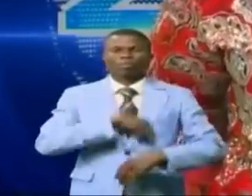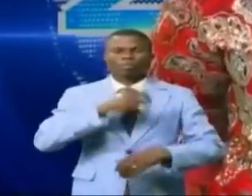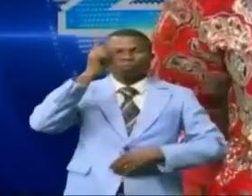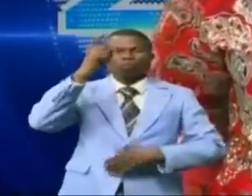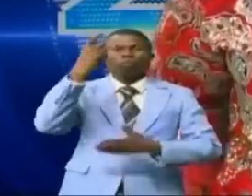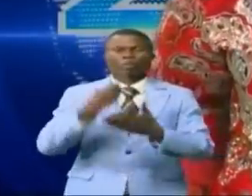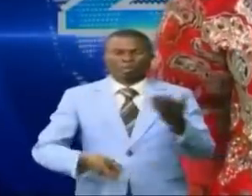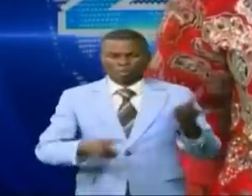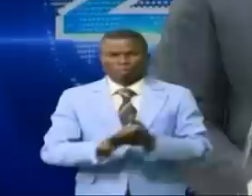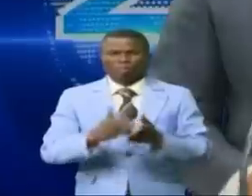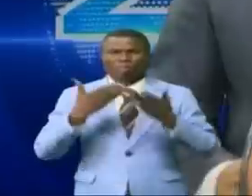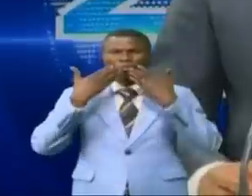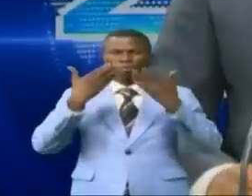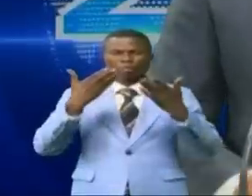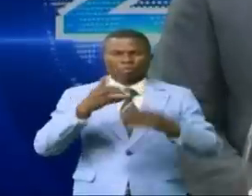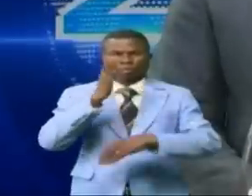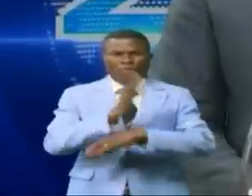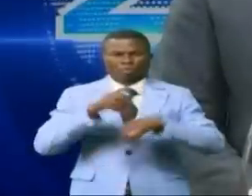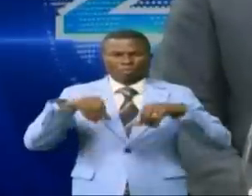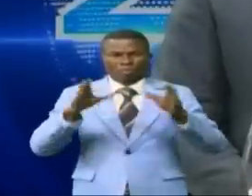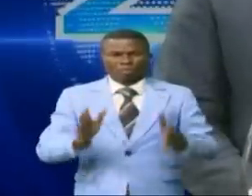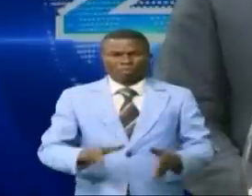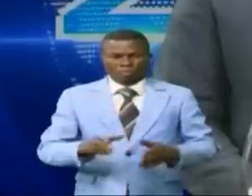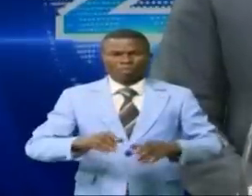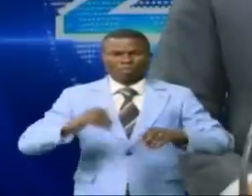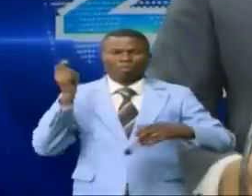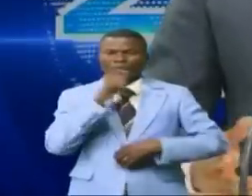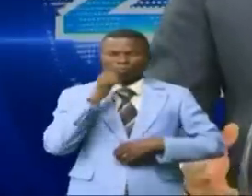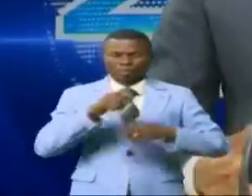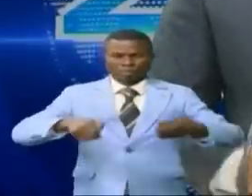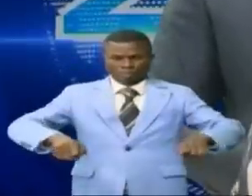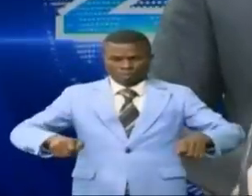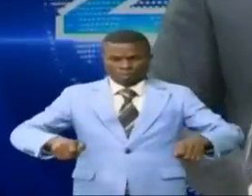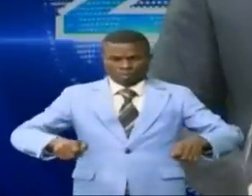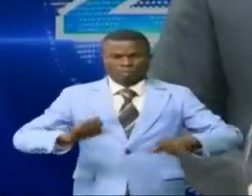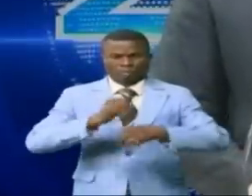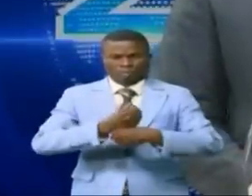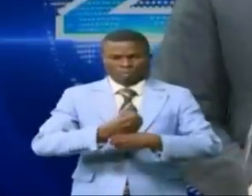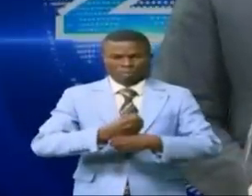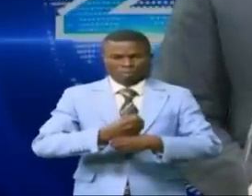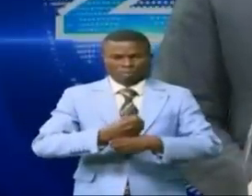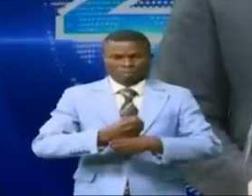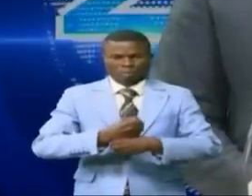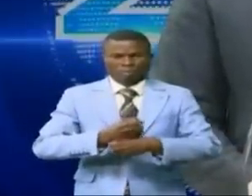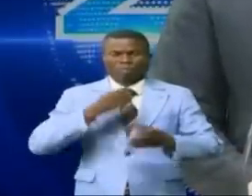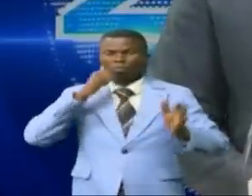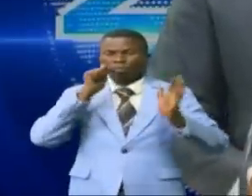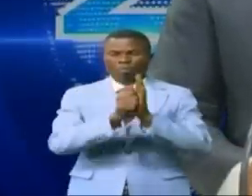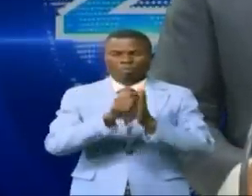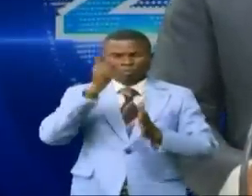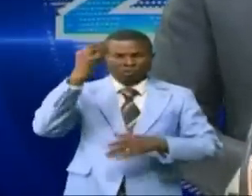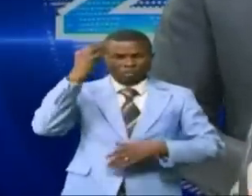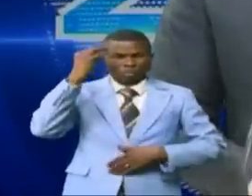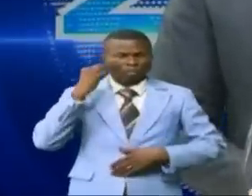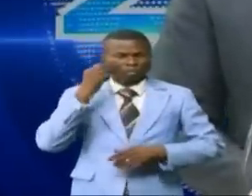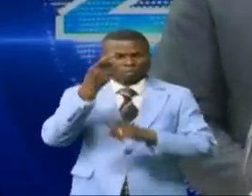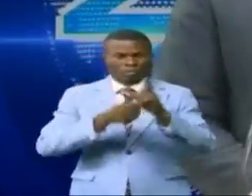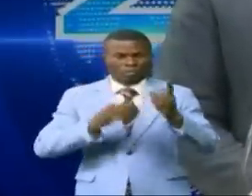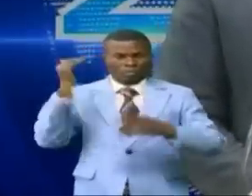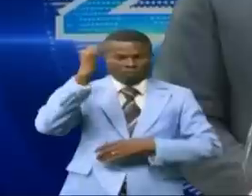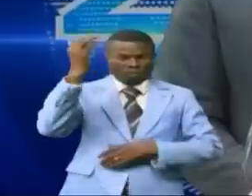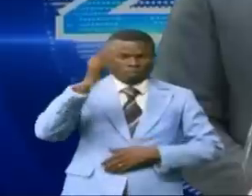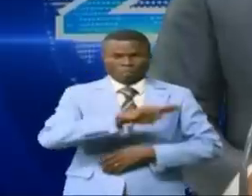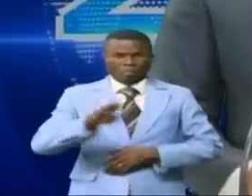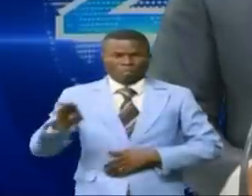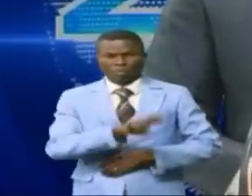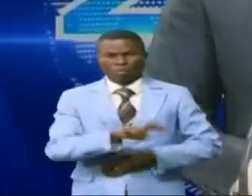principale? Merci. Le Conseil congolais de la batterie a été créé par décret du Premier ministre au mois de décembre